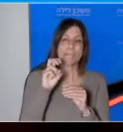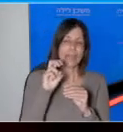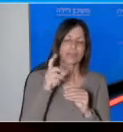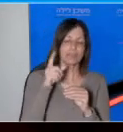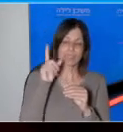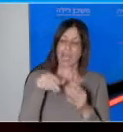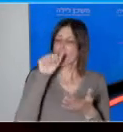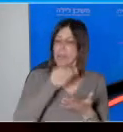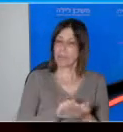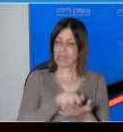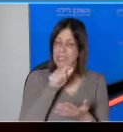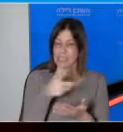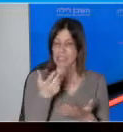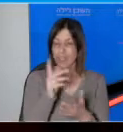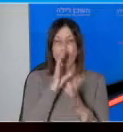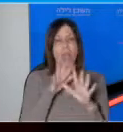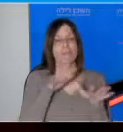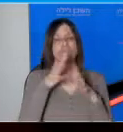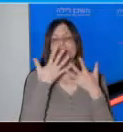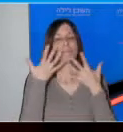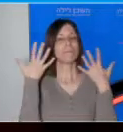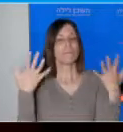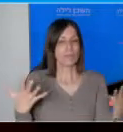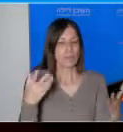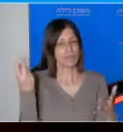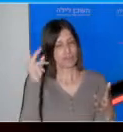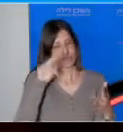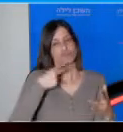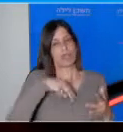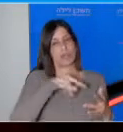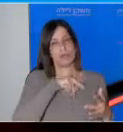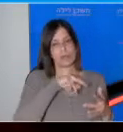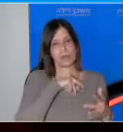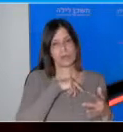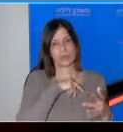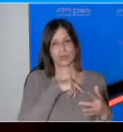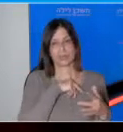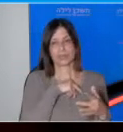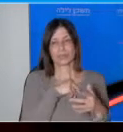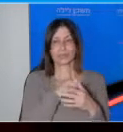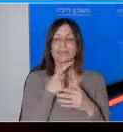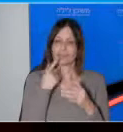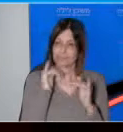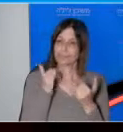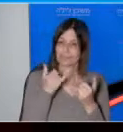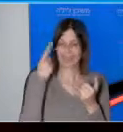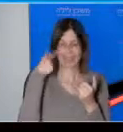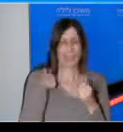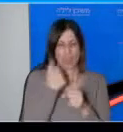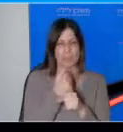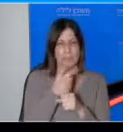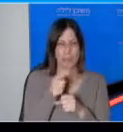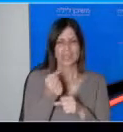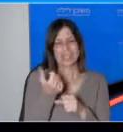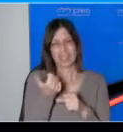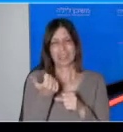מאיפשהו, ובכלל כל הממשלה המנופחת בוודאי שיש אחריות. כן, אבל אודי, אבל ברשותך, לדעתי, אתה עושה פה קצת,